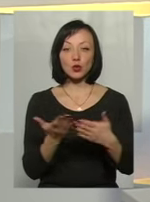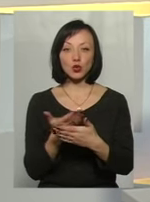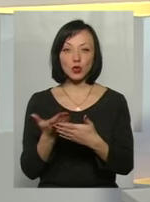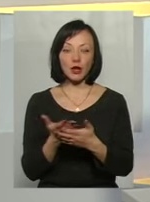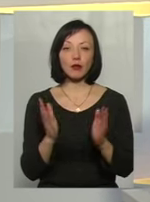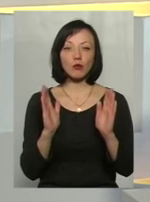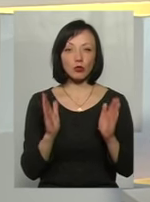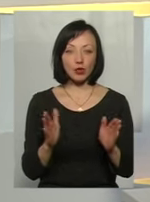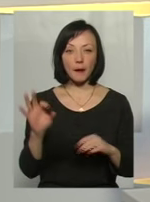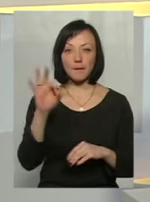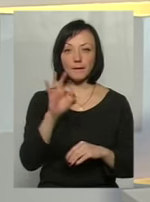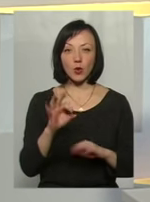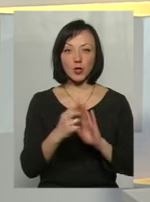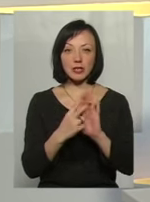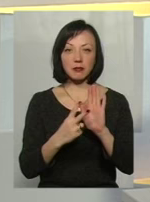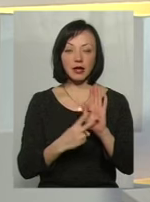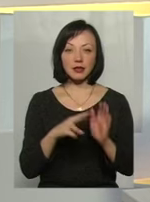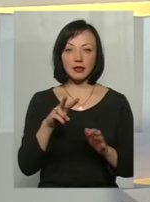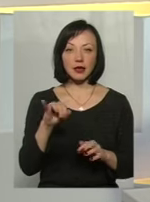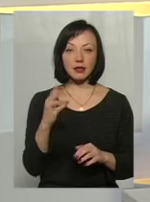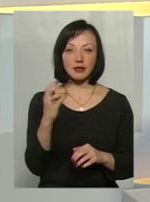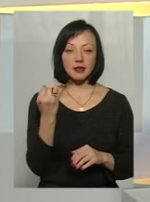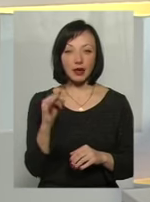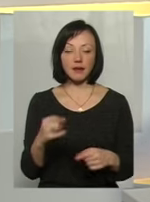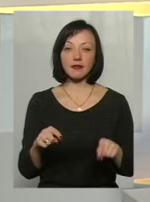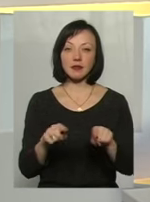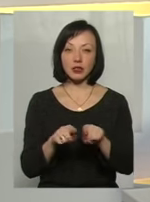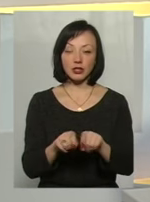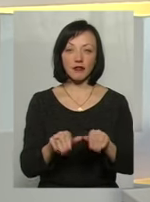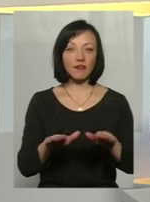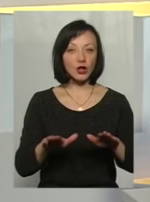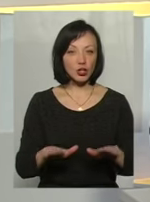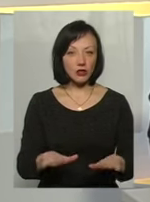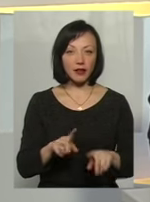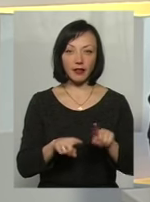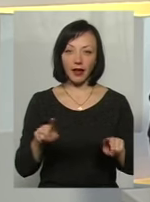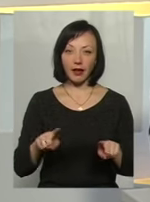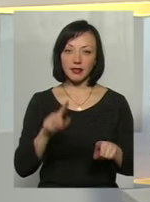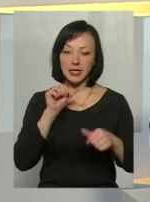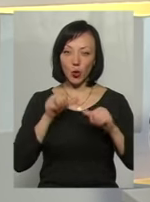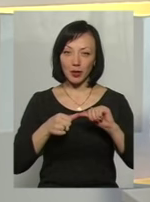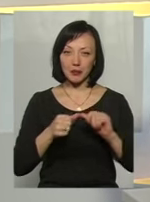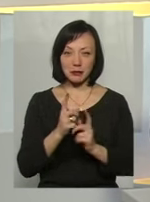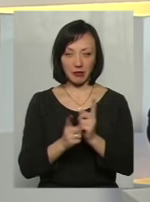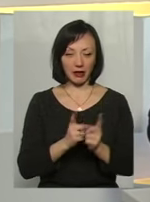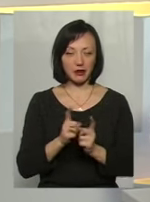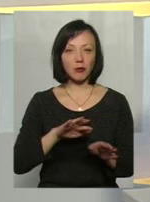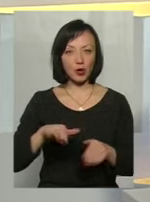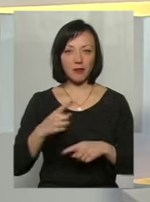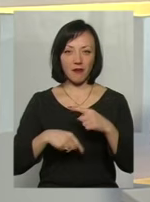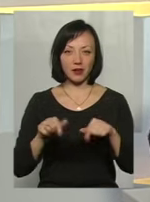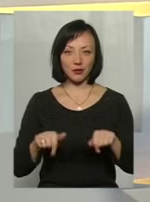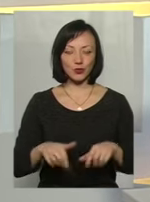який буде про 17-й ліцей, який все ж таки вирішив деякі стереотипи змінити. А потім